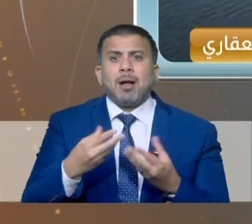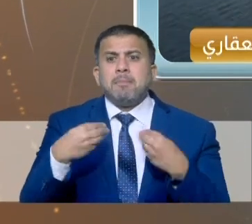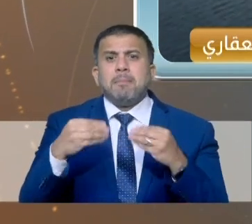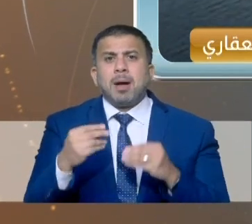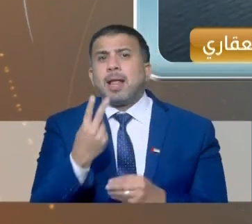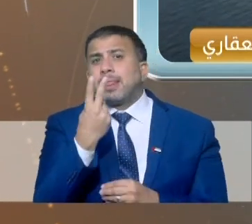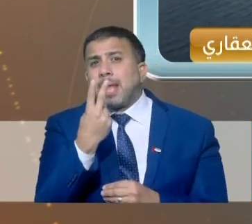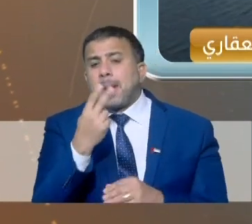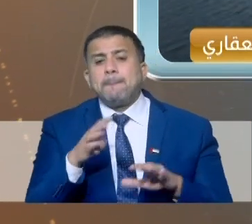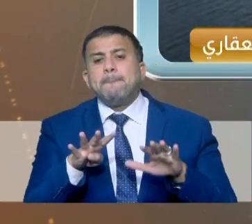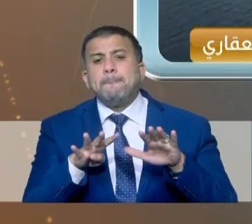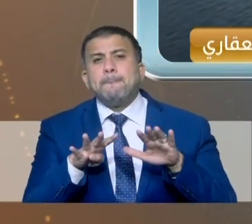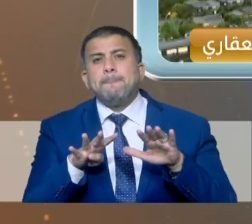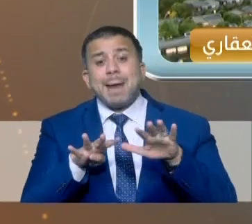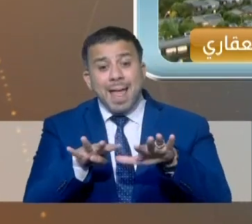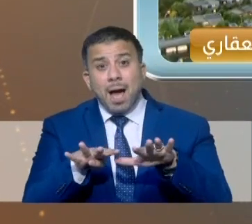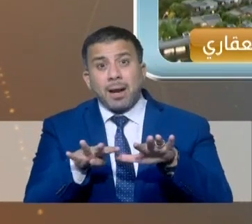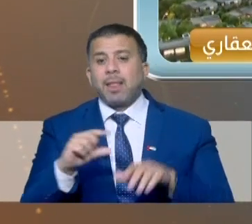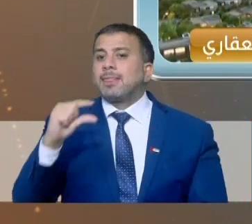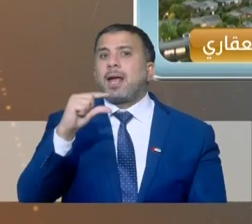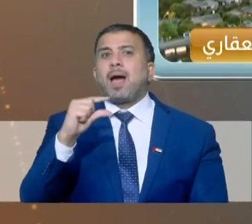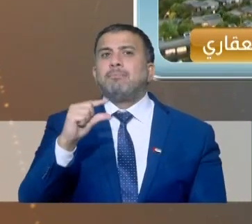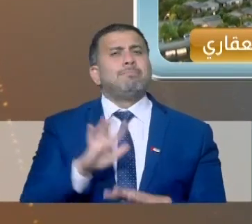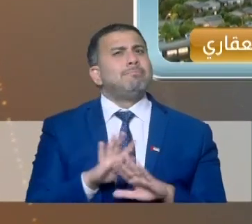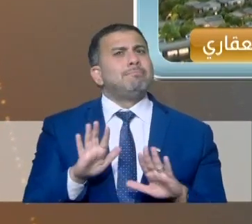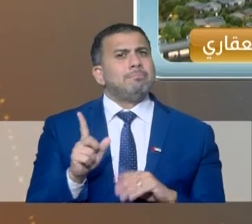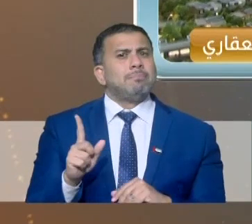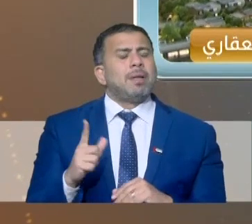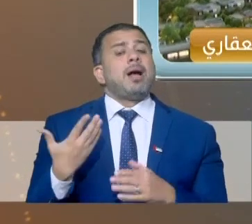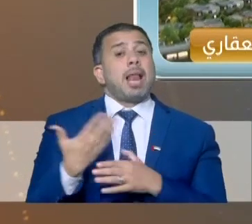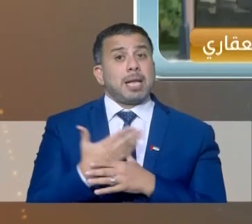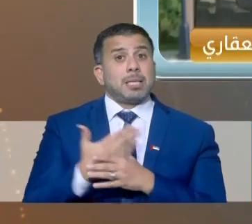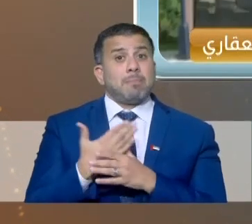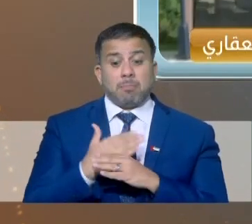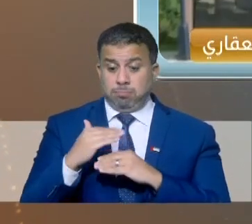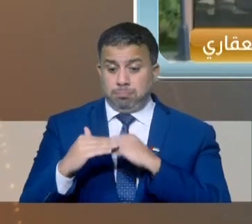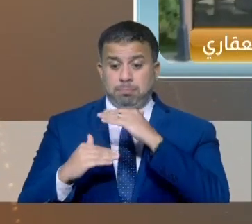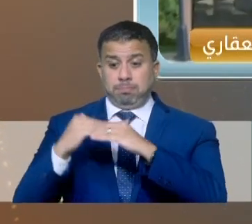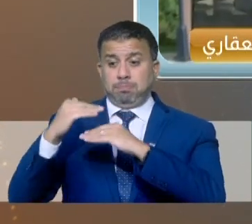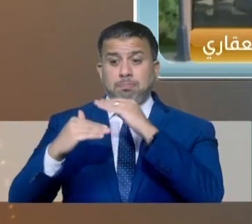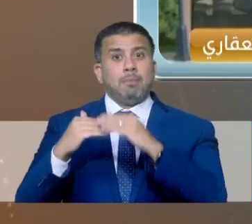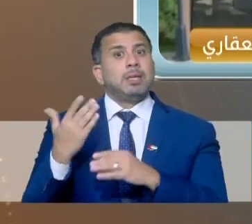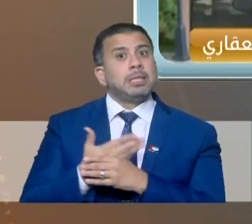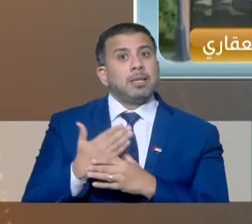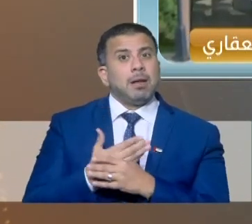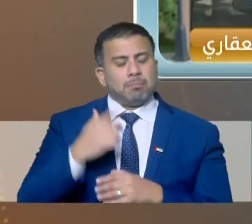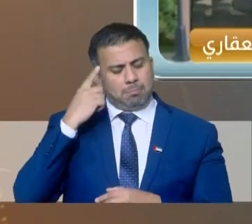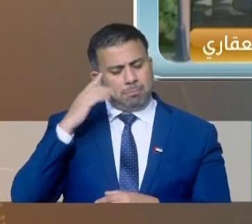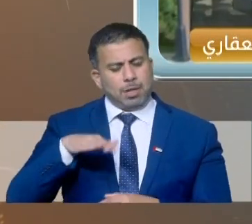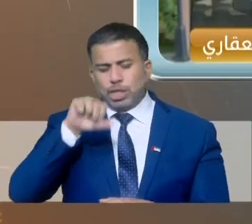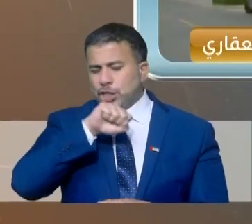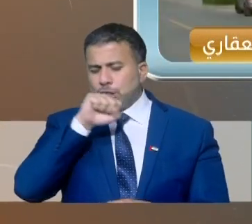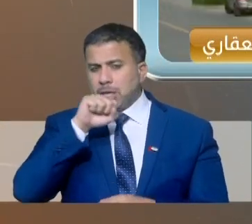خلاله 2,000,000,000 درهم فقط. ومن أهم الأسباب هذا النمو نجاح الإمارة في ترسيخ